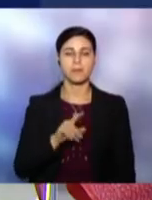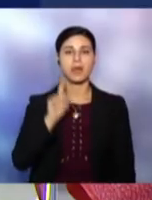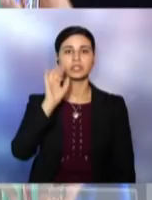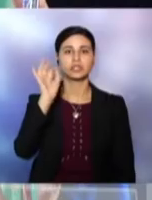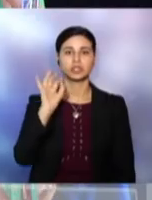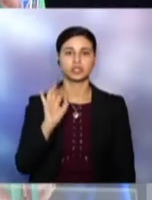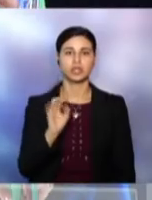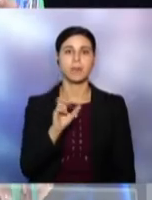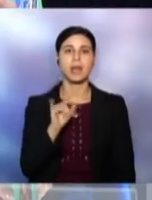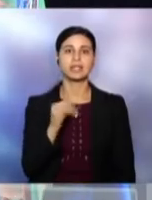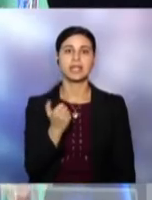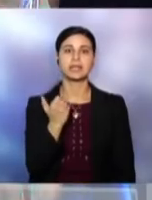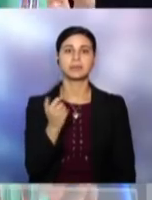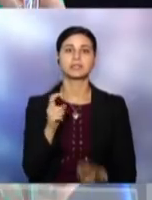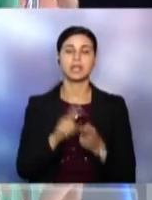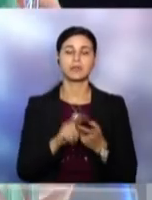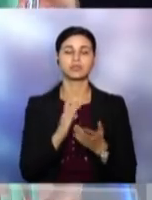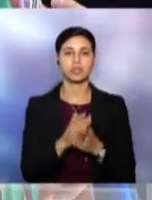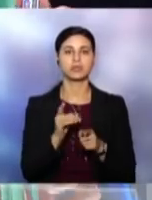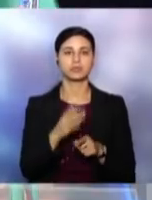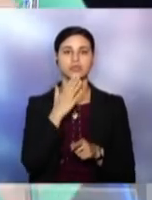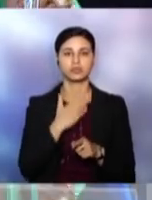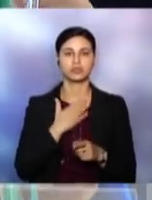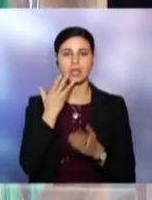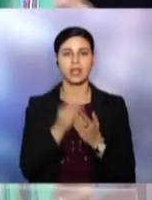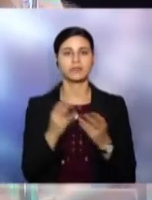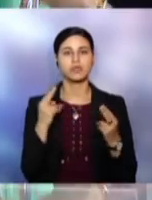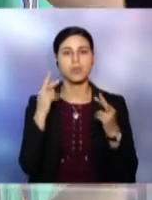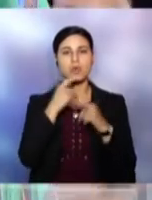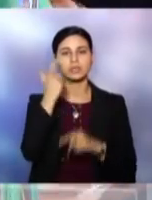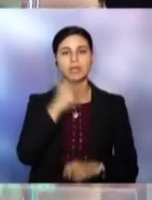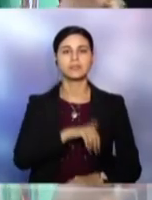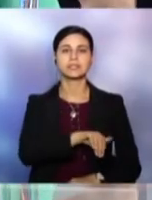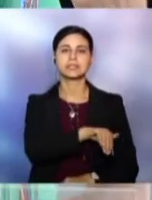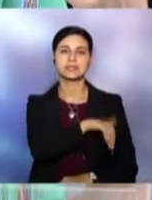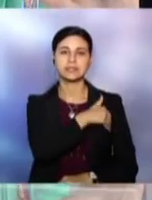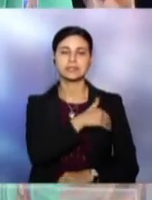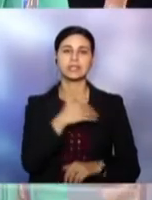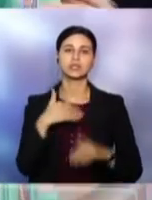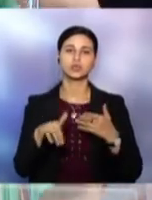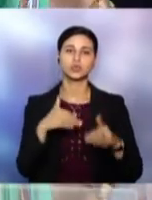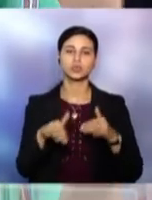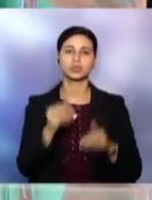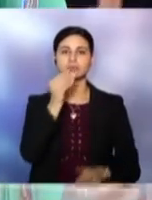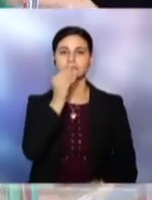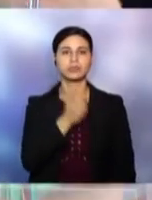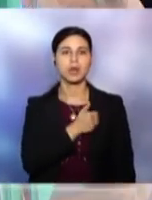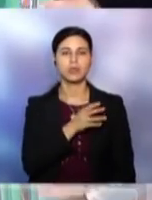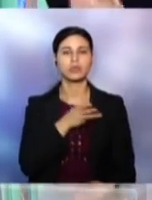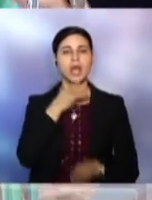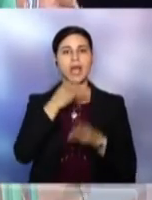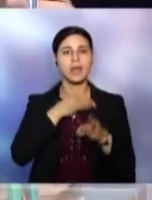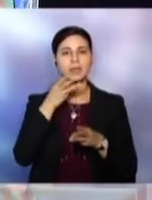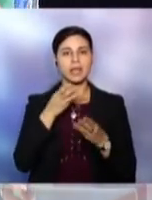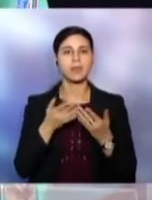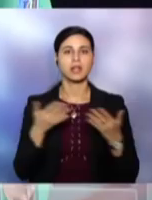უხშირესად ბაქტერიულია, ბაქტერიას ახასიათებს თავისი ინტოქსიკაცია, მაღალი ცხელება, მივარდნა, უმადობა, ღებინება და